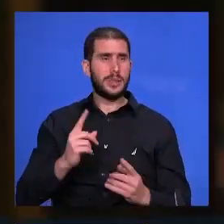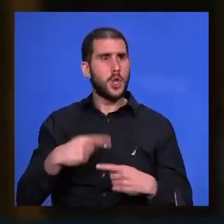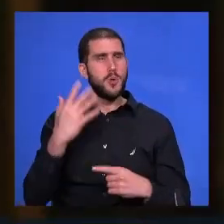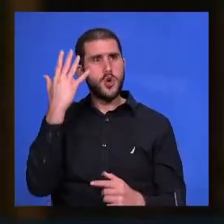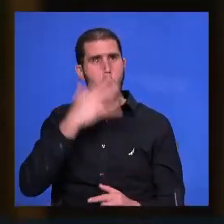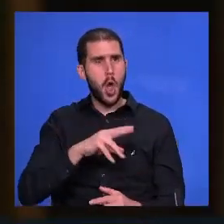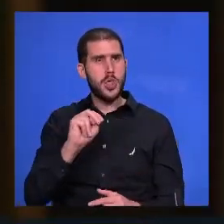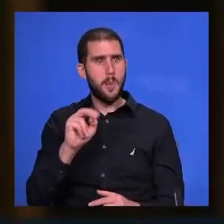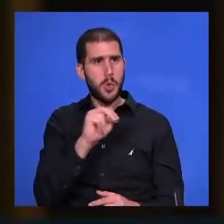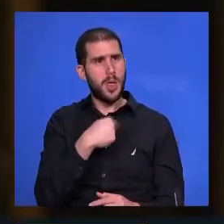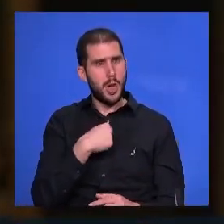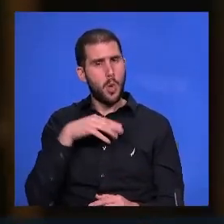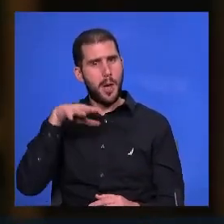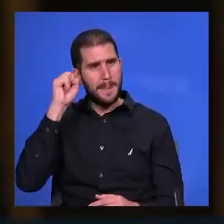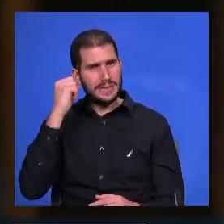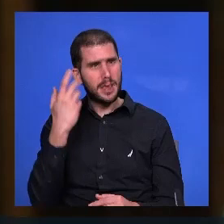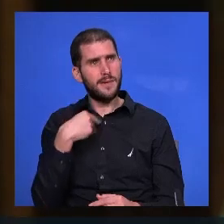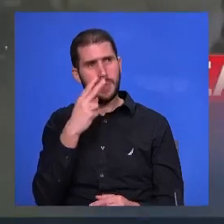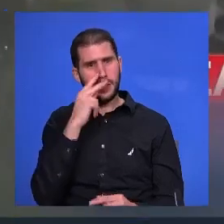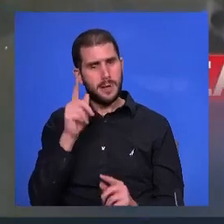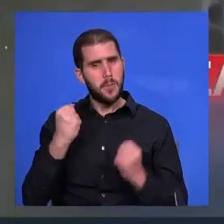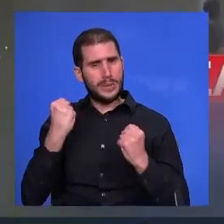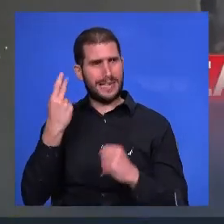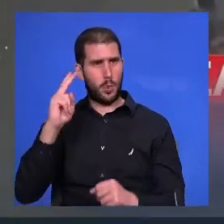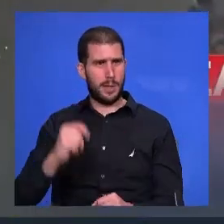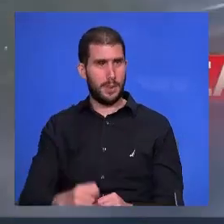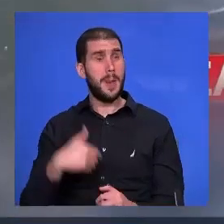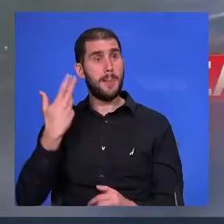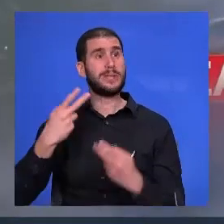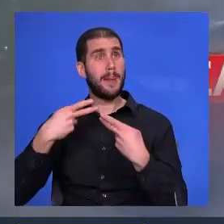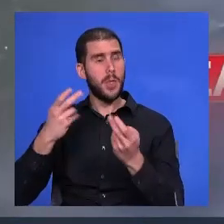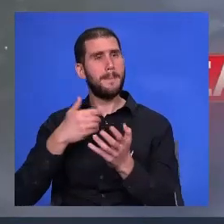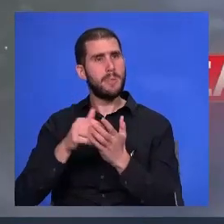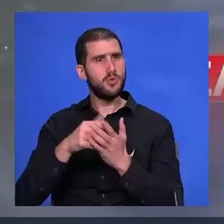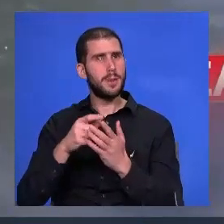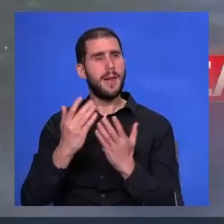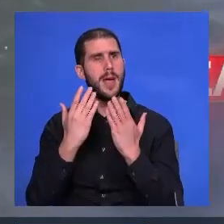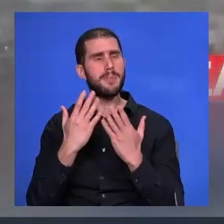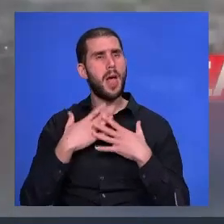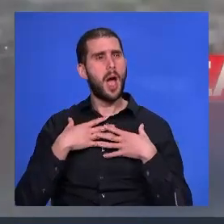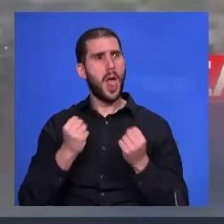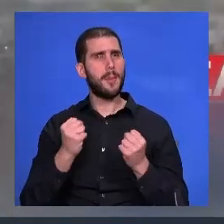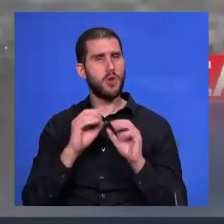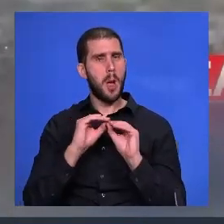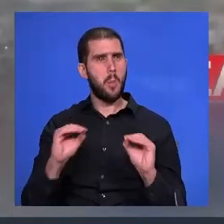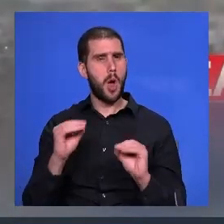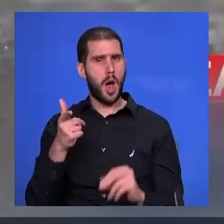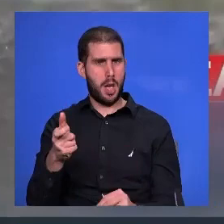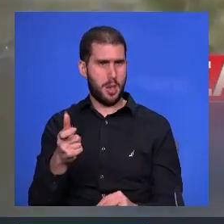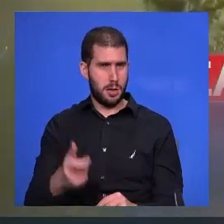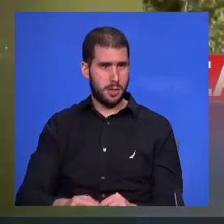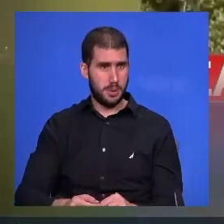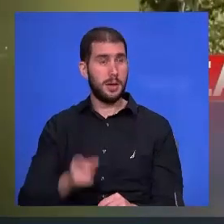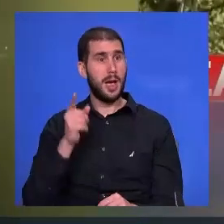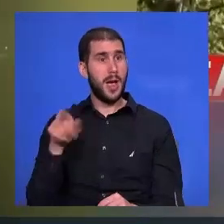News, but we're going to learn from this and we're going to come back stronger. מחוץ לבית החולים ממשיכים להתפלל להחלמתה של המורה שנורתה.